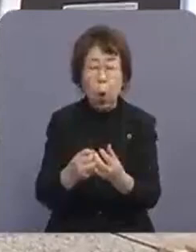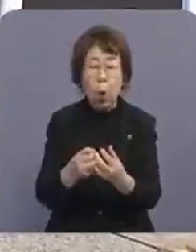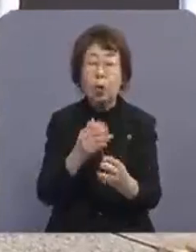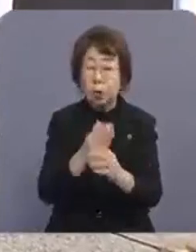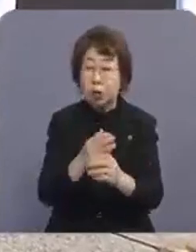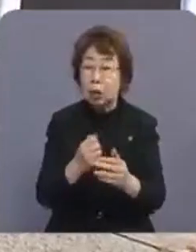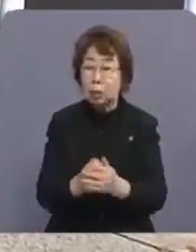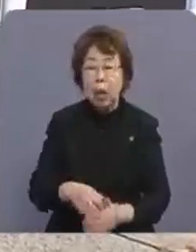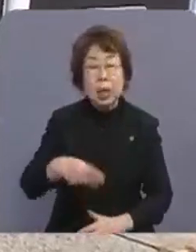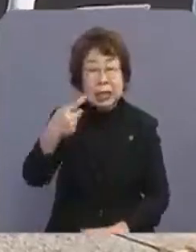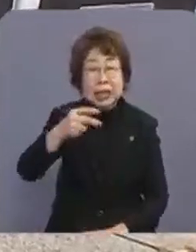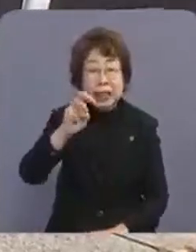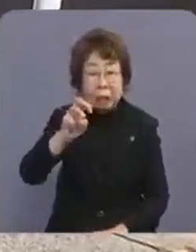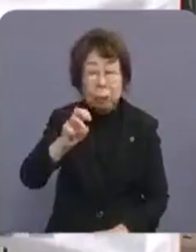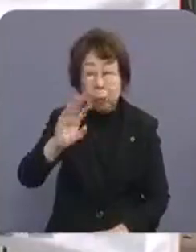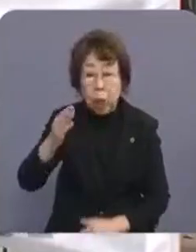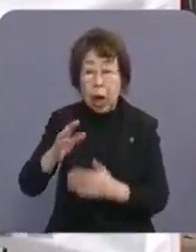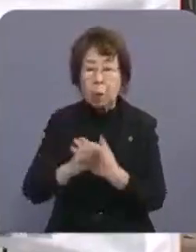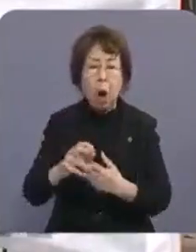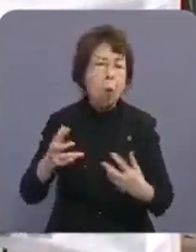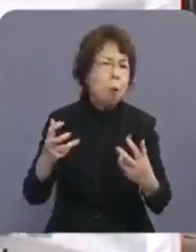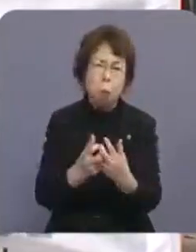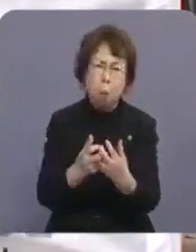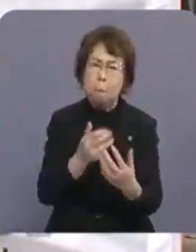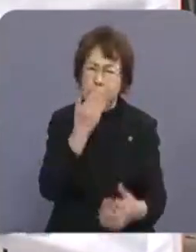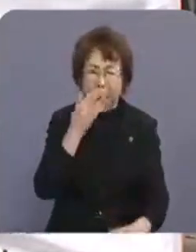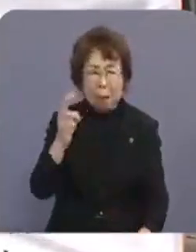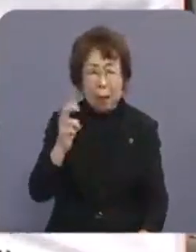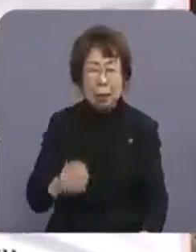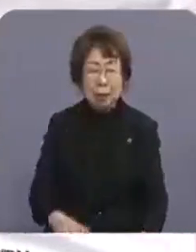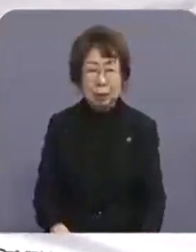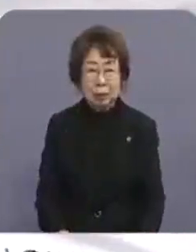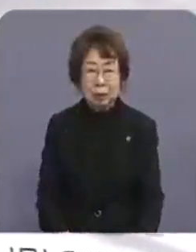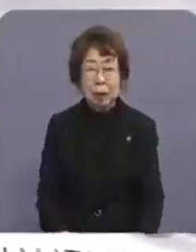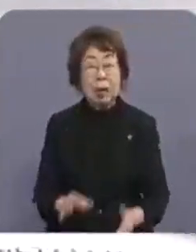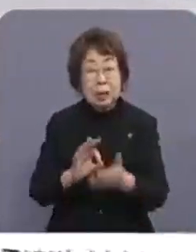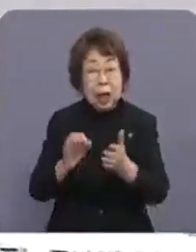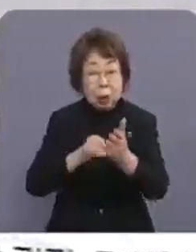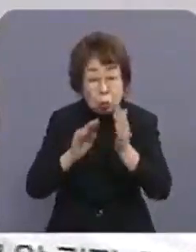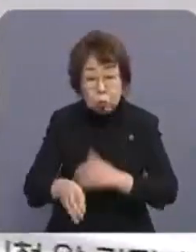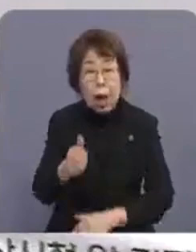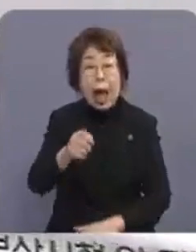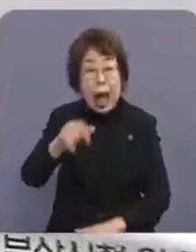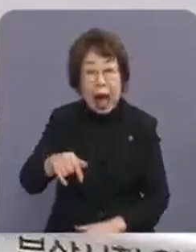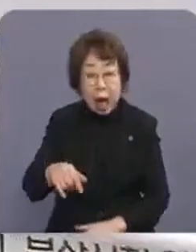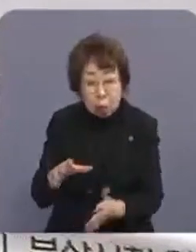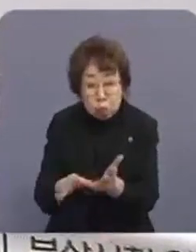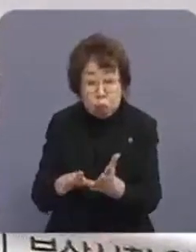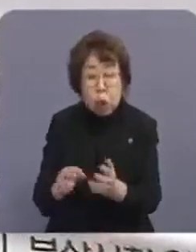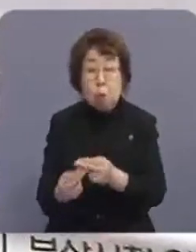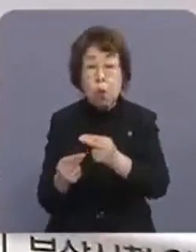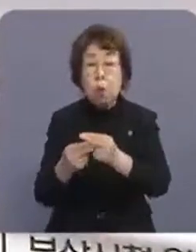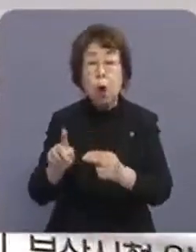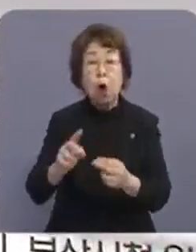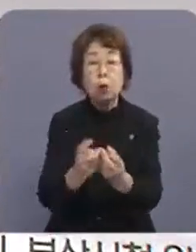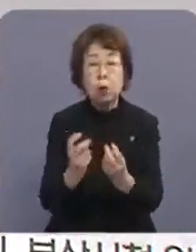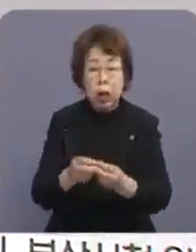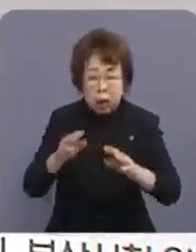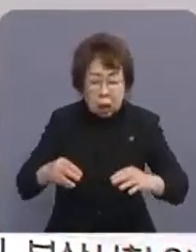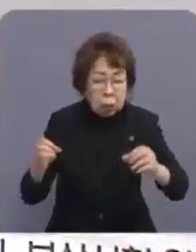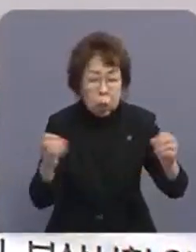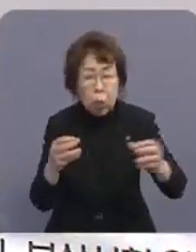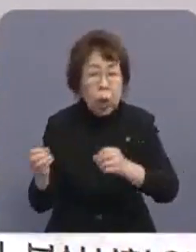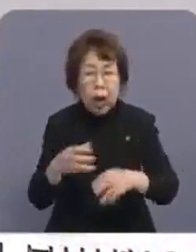있고 2030년이면 포화 상태에 달하게 됩니다 어 사용의 행 연구 처분장 건설은 이제 공론화를